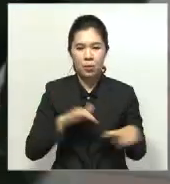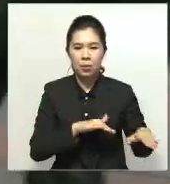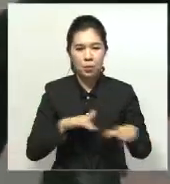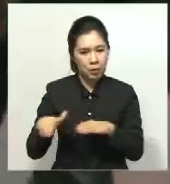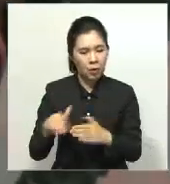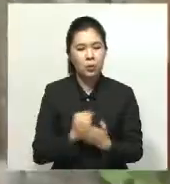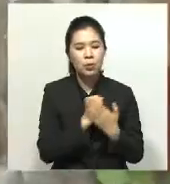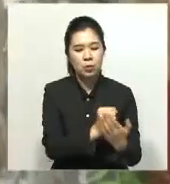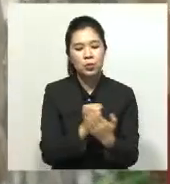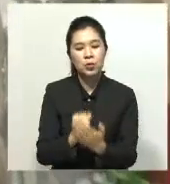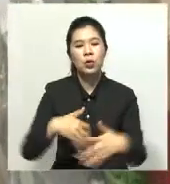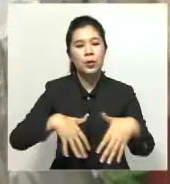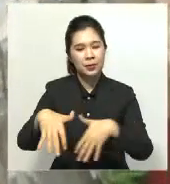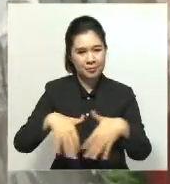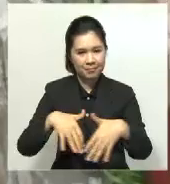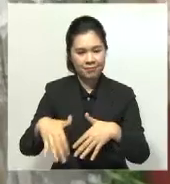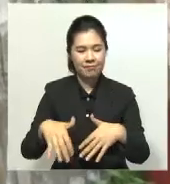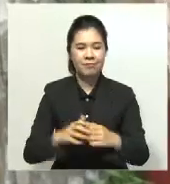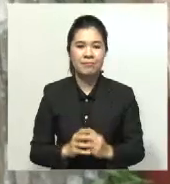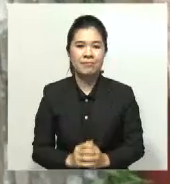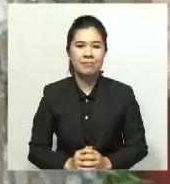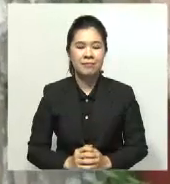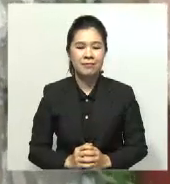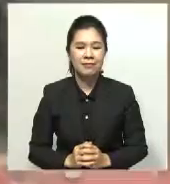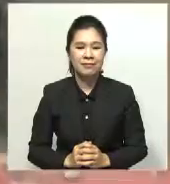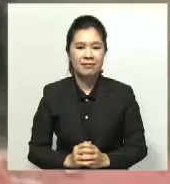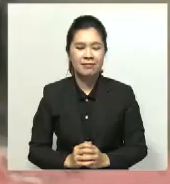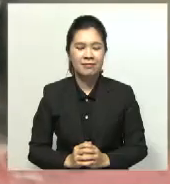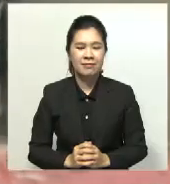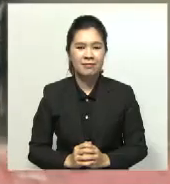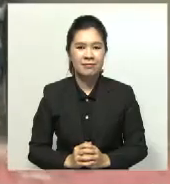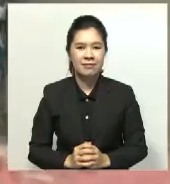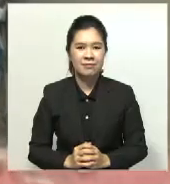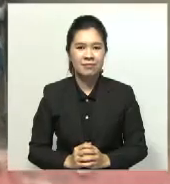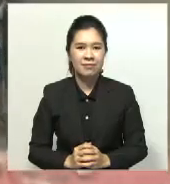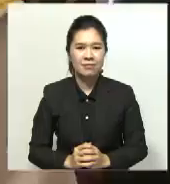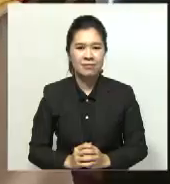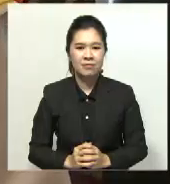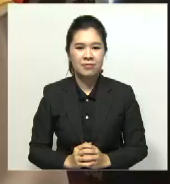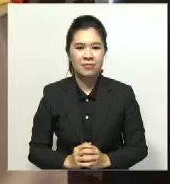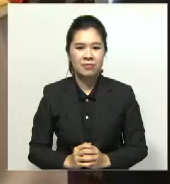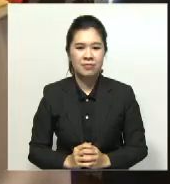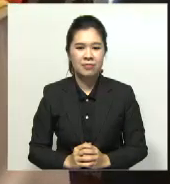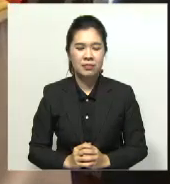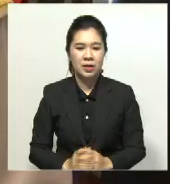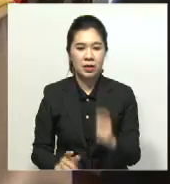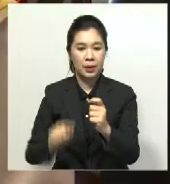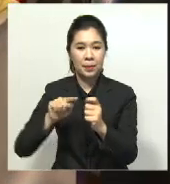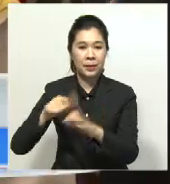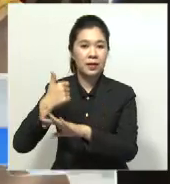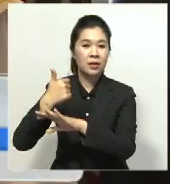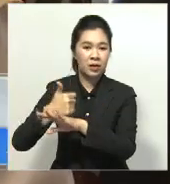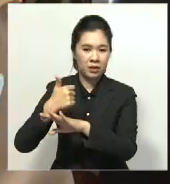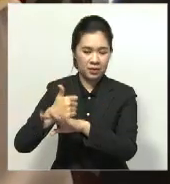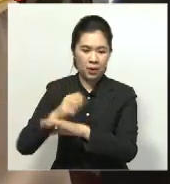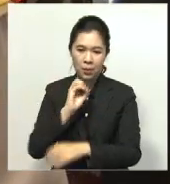ในการช่วยเหลือประชาชนอย่างเต็มที่ค่ะลองฟังเสียงนายอำเภอดูค่ะ ทางท่านผู้ว่าราชการจังหวัดเนี่ยได้สร้างที